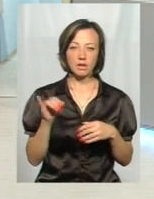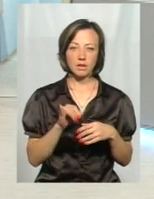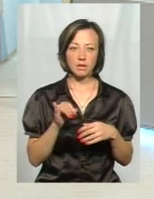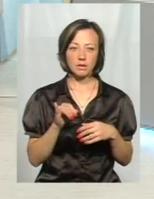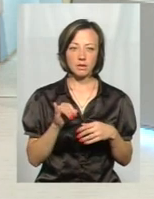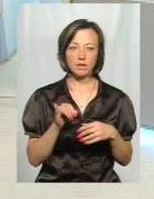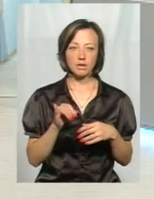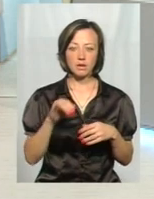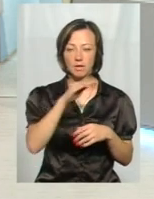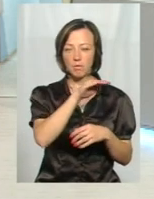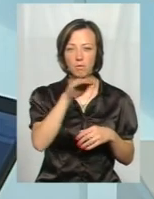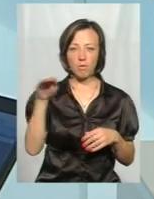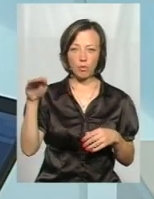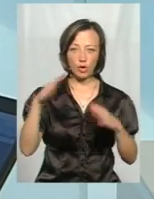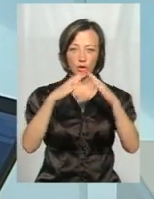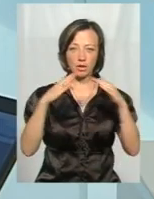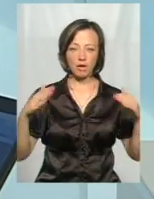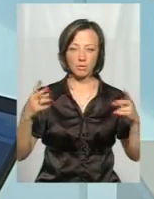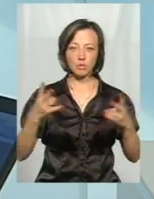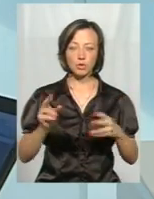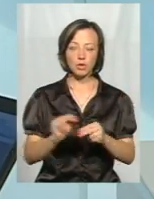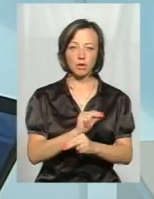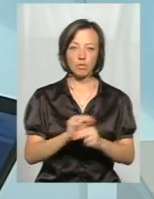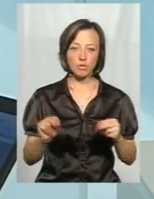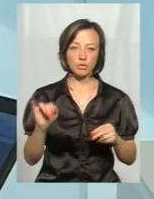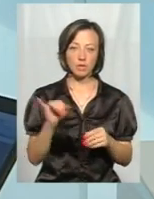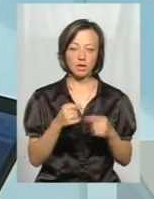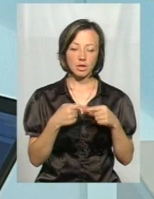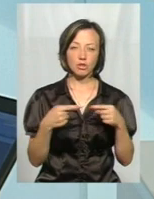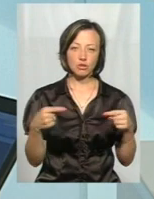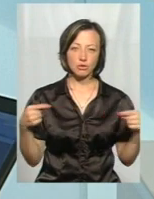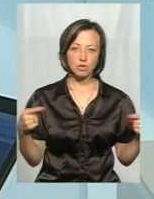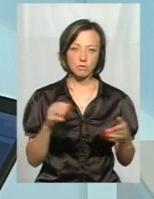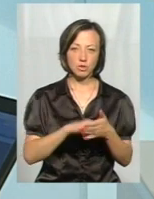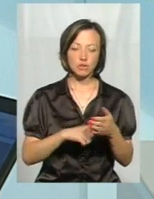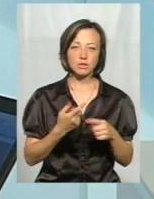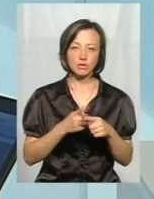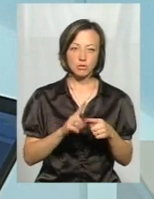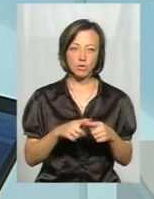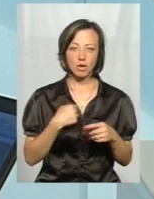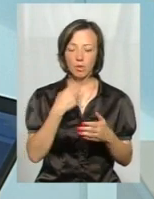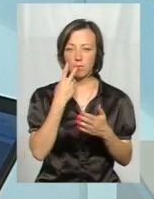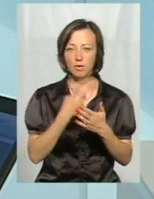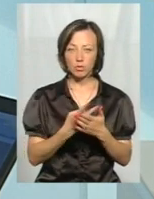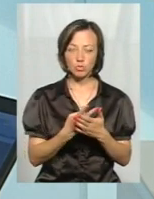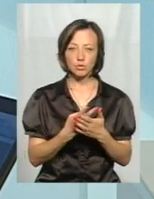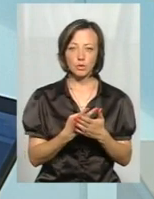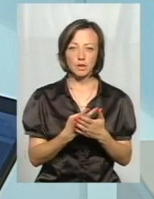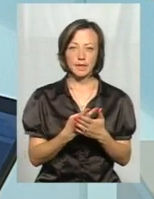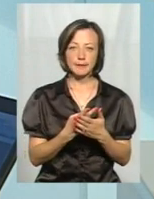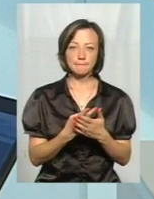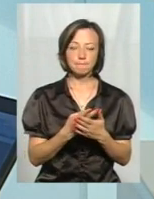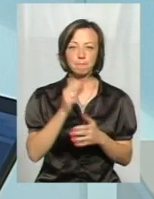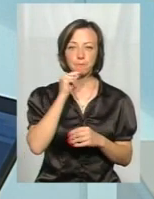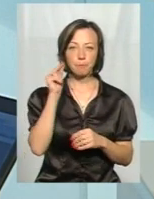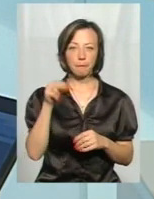його покриття зверху, криша потребують ремонту. Ну і ряд є інших причин. Цьому я вбачаю і